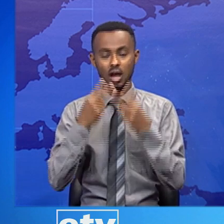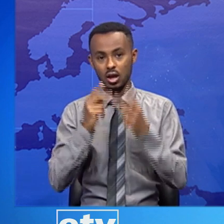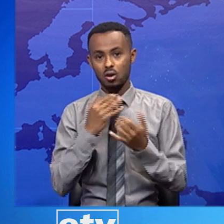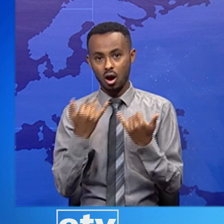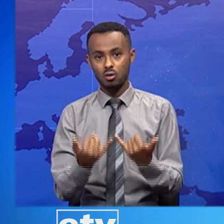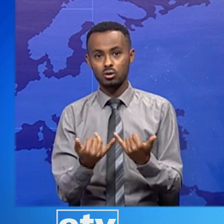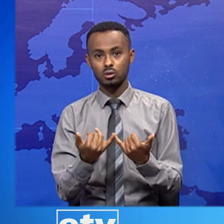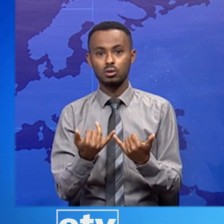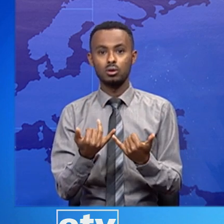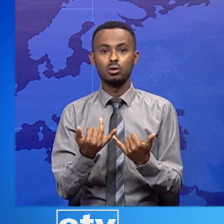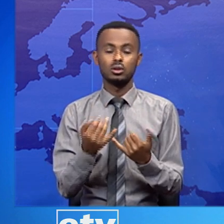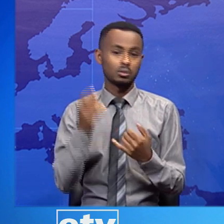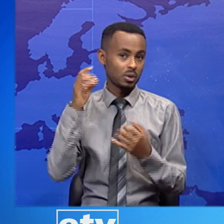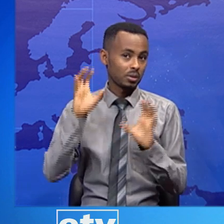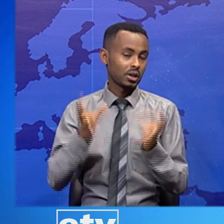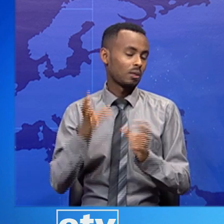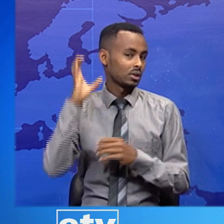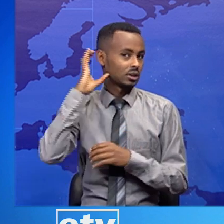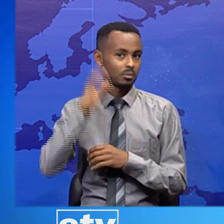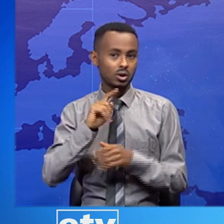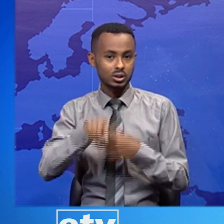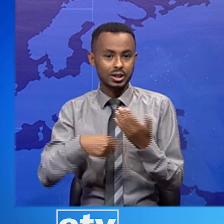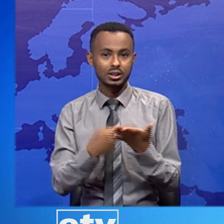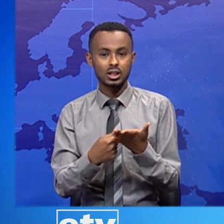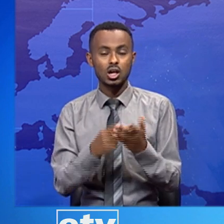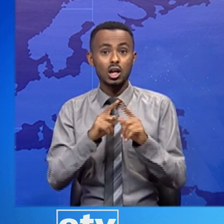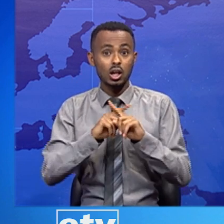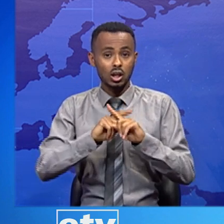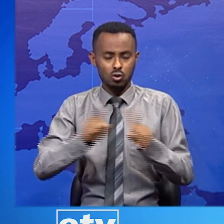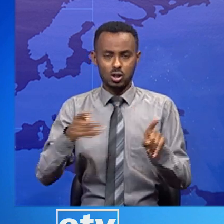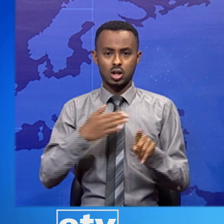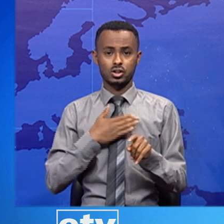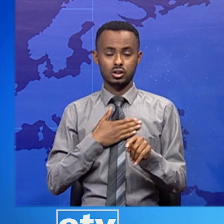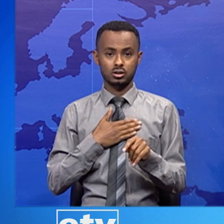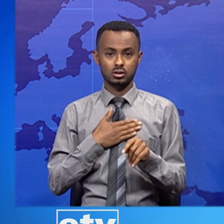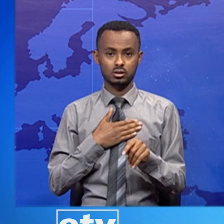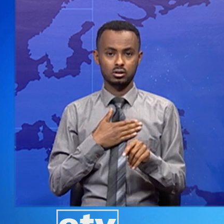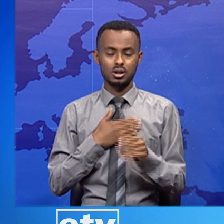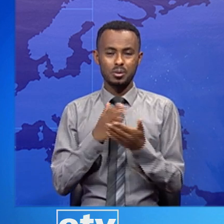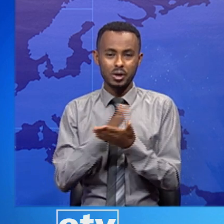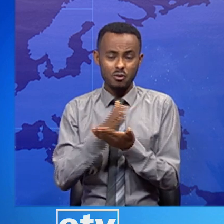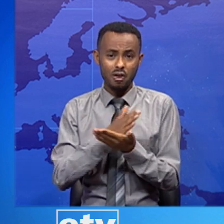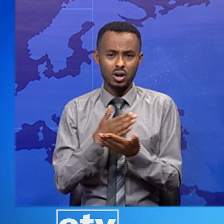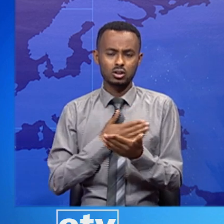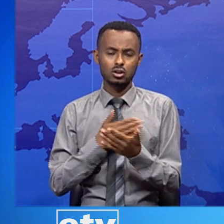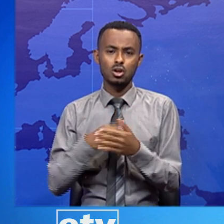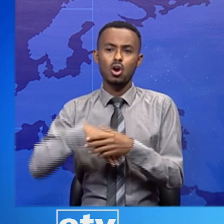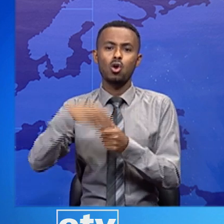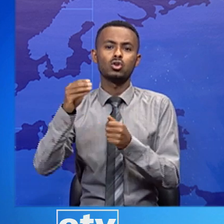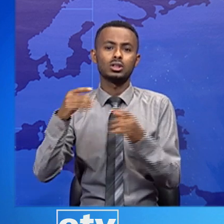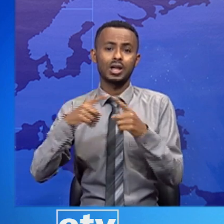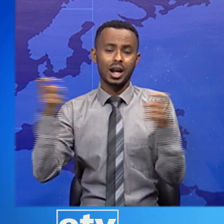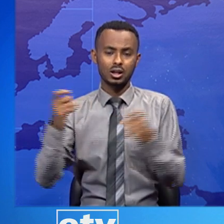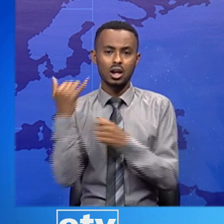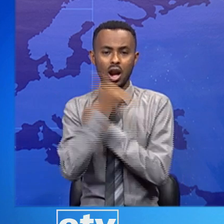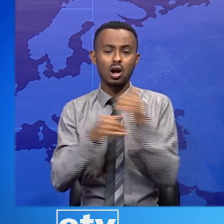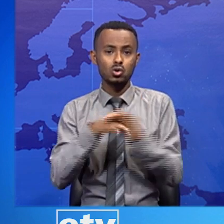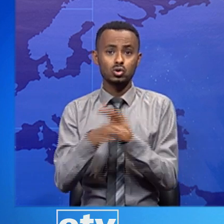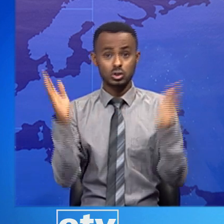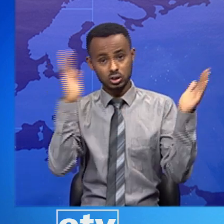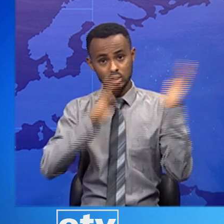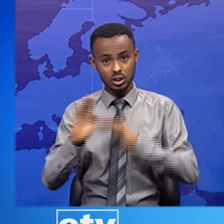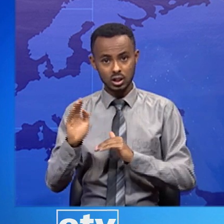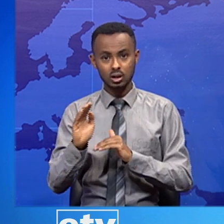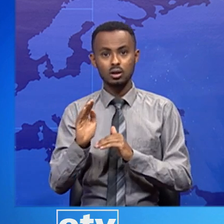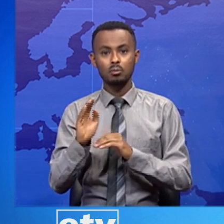የሚንቀሳቀሱበት ጊዜ እያየን እየሰማን ያን በምን እየሰማን ለዚህ ልዩነት ስለዚህ ልዩነታችን መከፋፈላችን ለውጭ ከተፋፈላለን ለውጭ ጥላችን ለሀገር ውስጥ